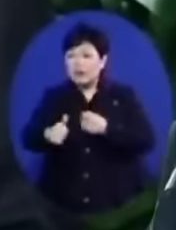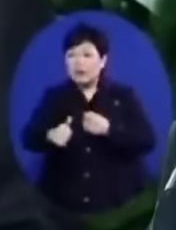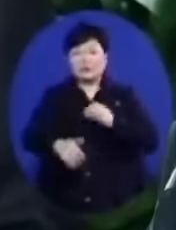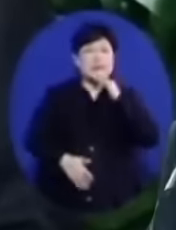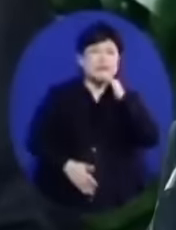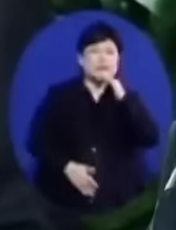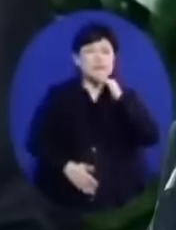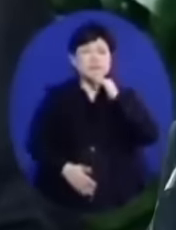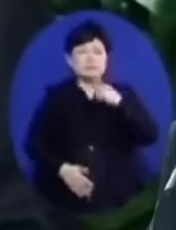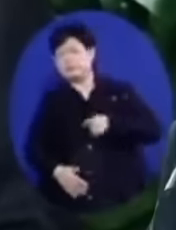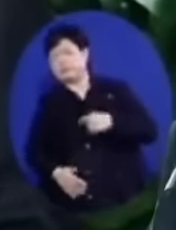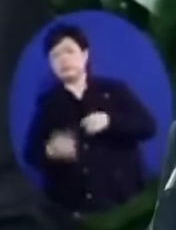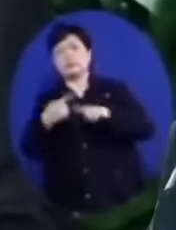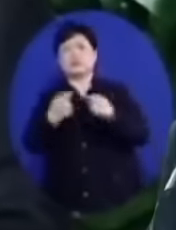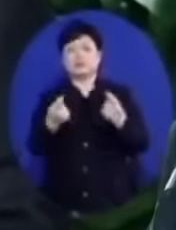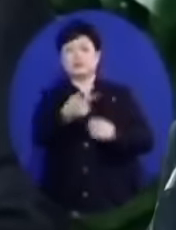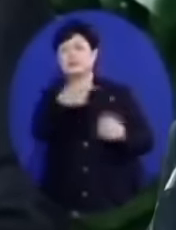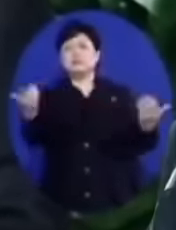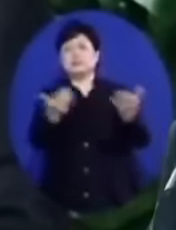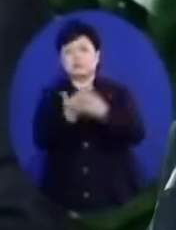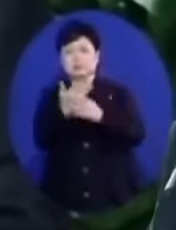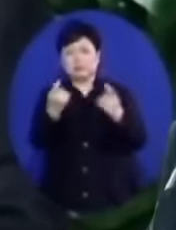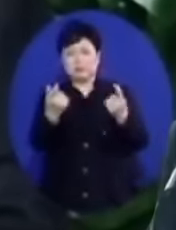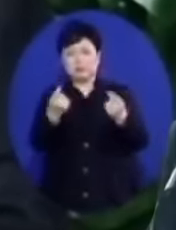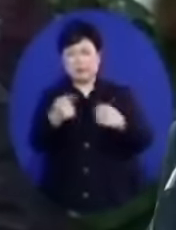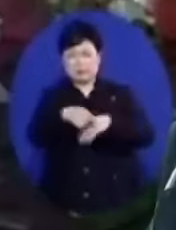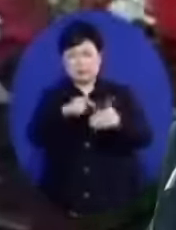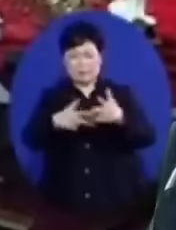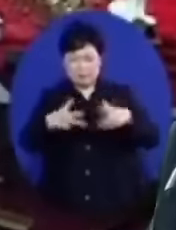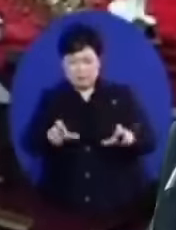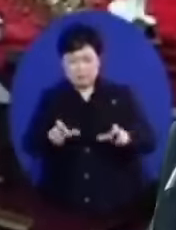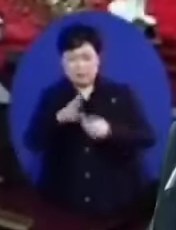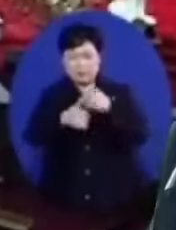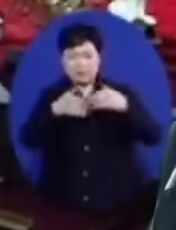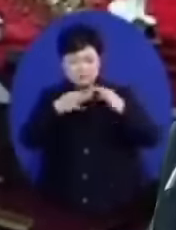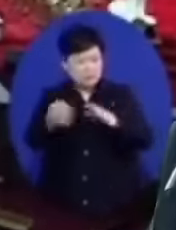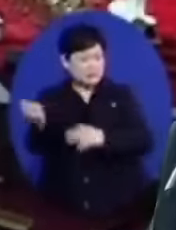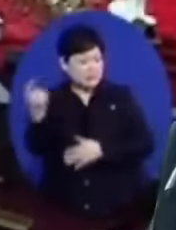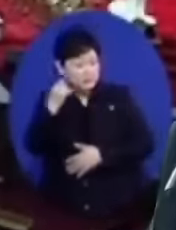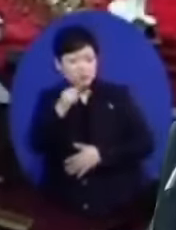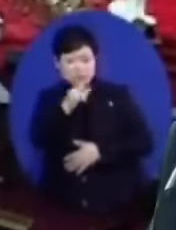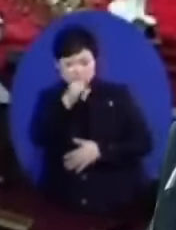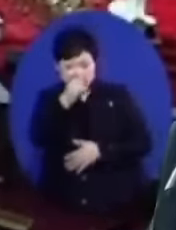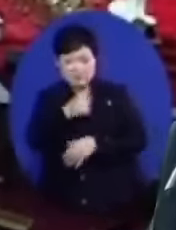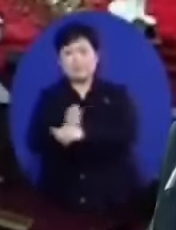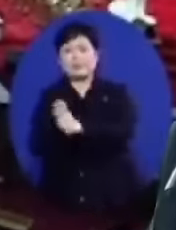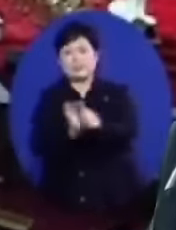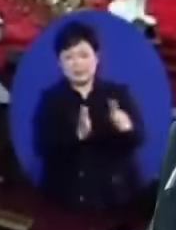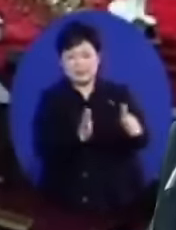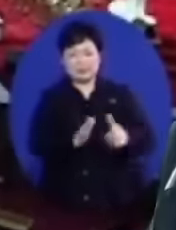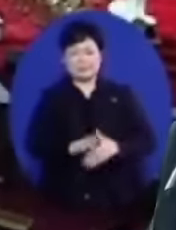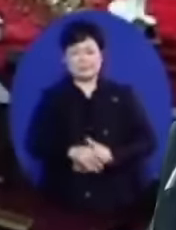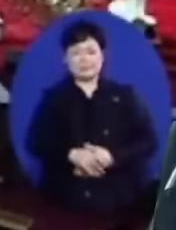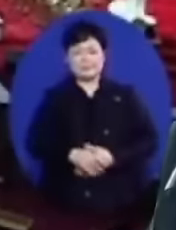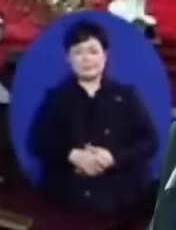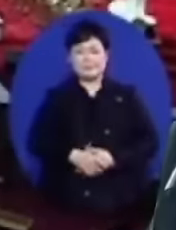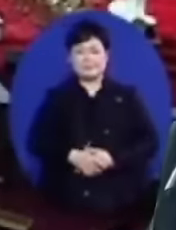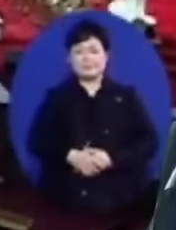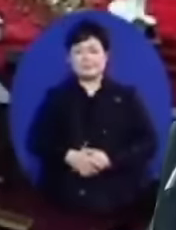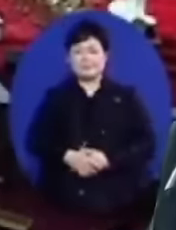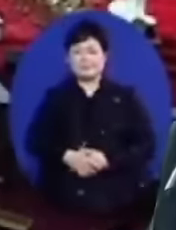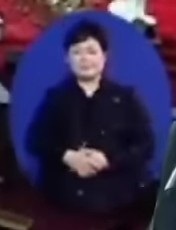것입니다. 우리는 또다시 마음이 깨어져서 하나님의 음성을 들을 수 있어야 되는 것입니다.